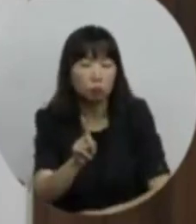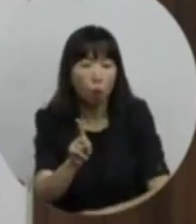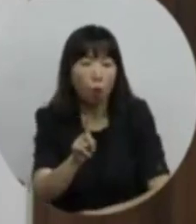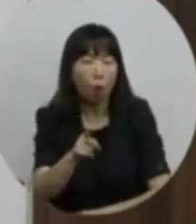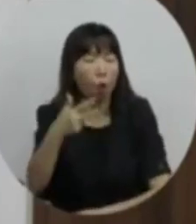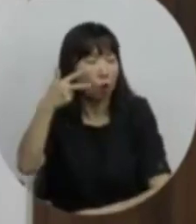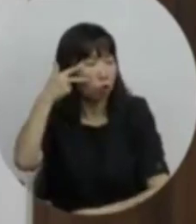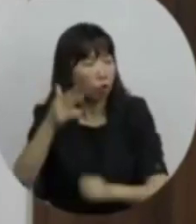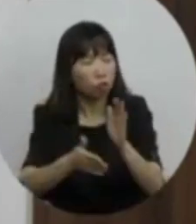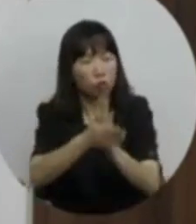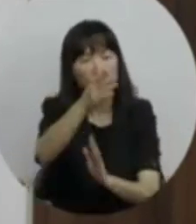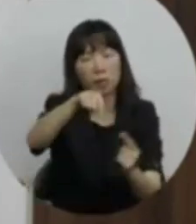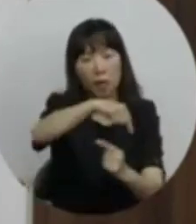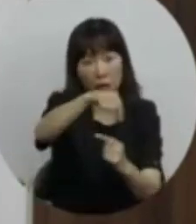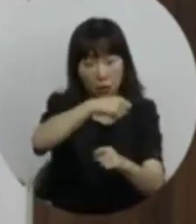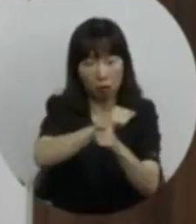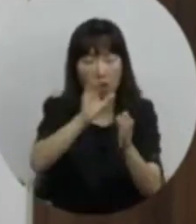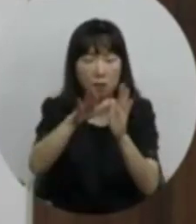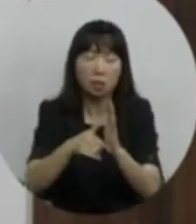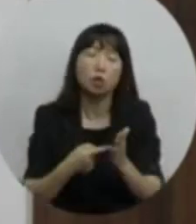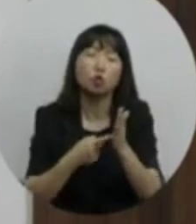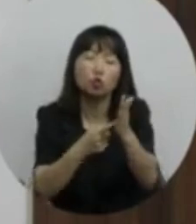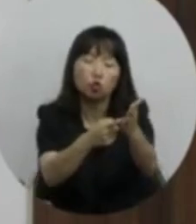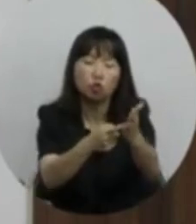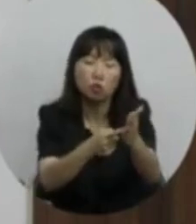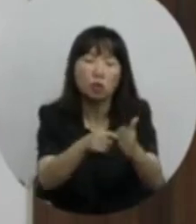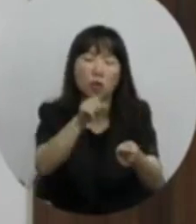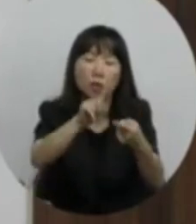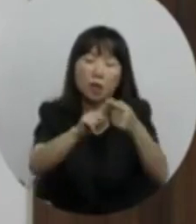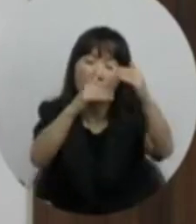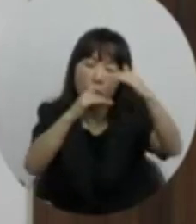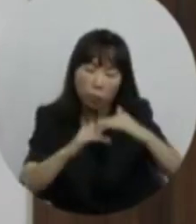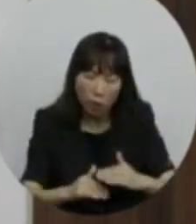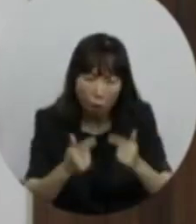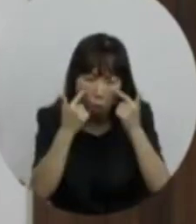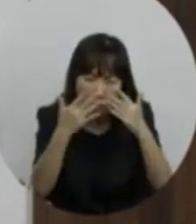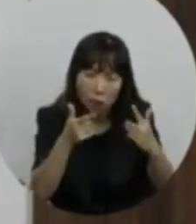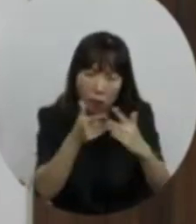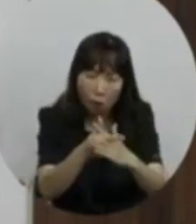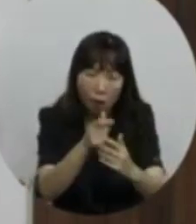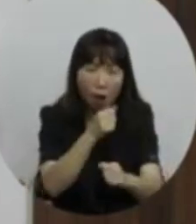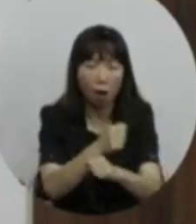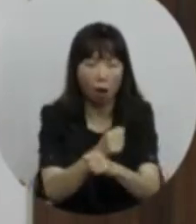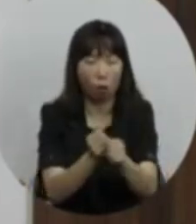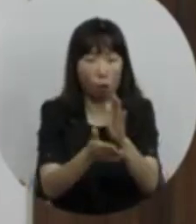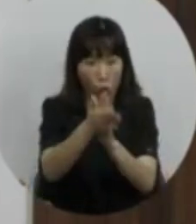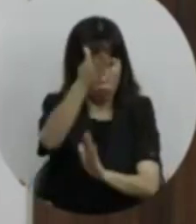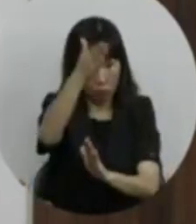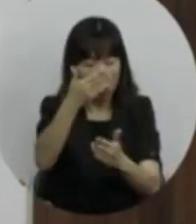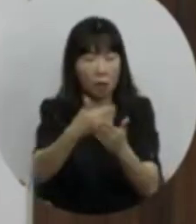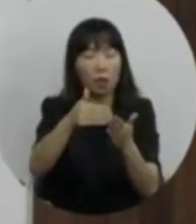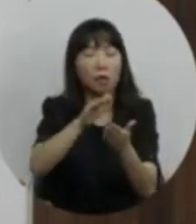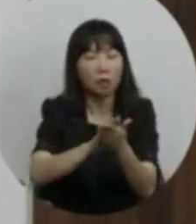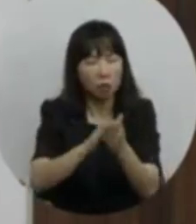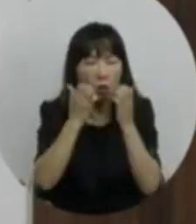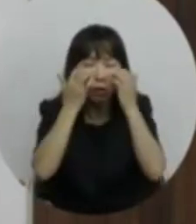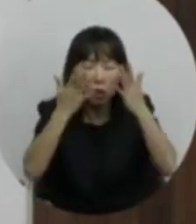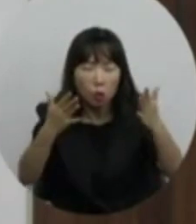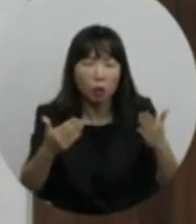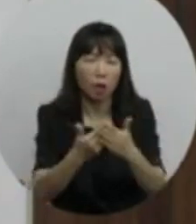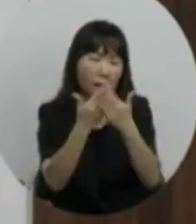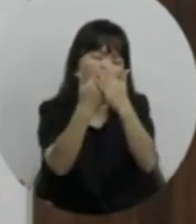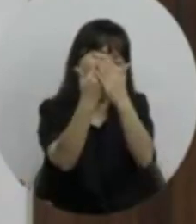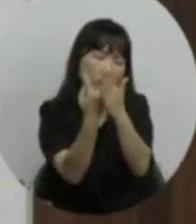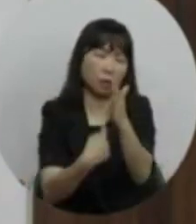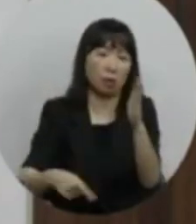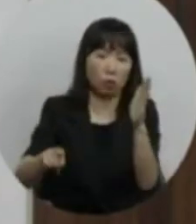여지시 행정 전반에 관한 추진 상태를 진단하고 정확하게 파악하고 시정과 개선을 통해 더욱